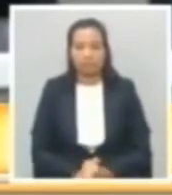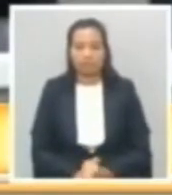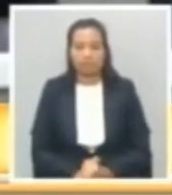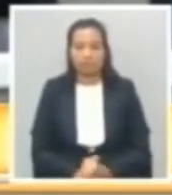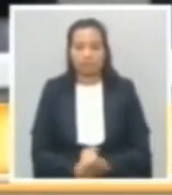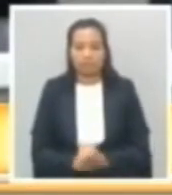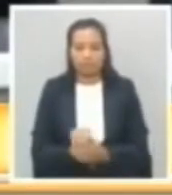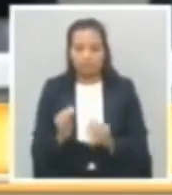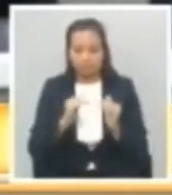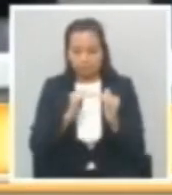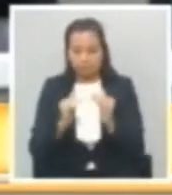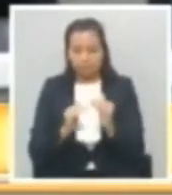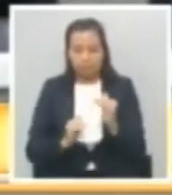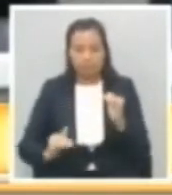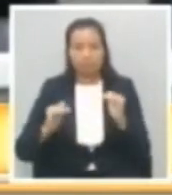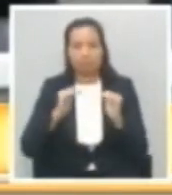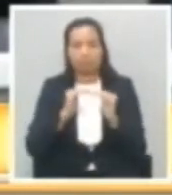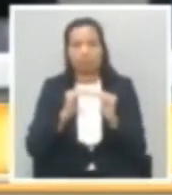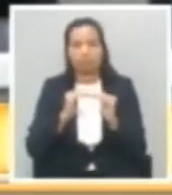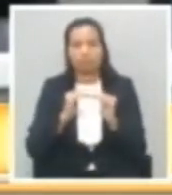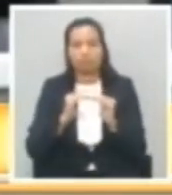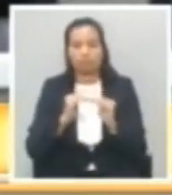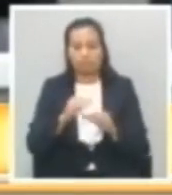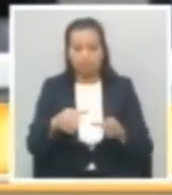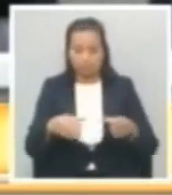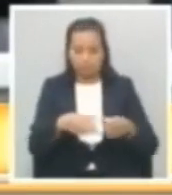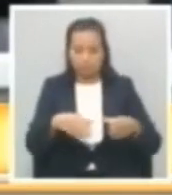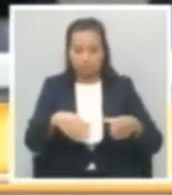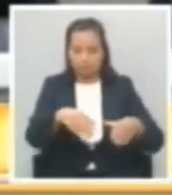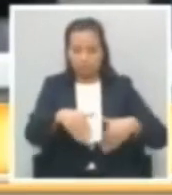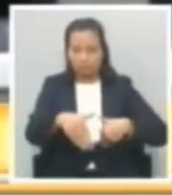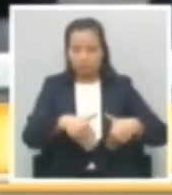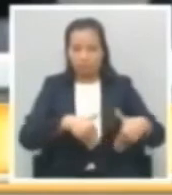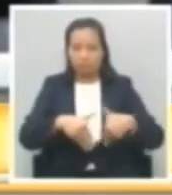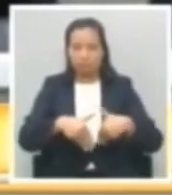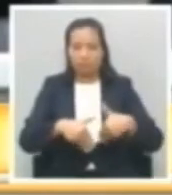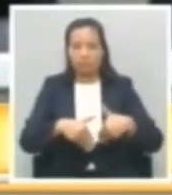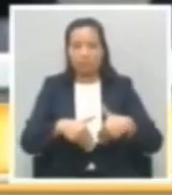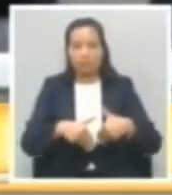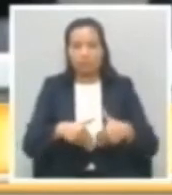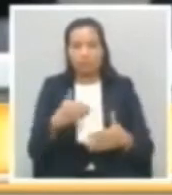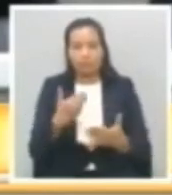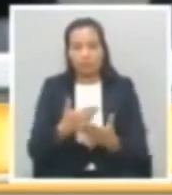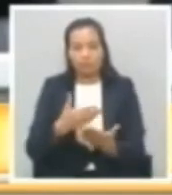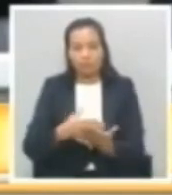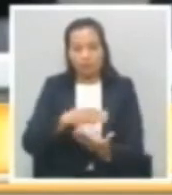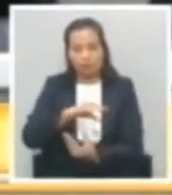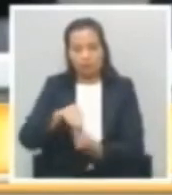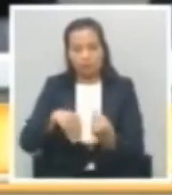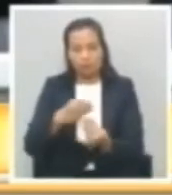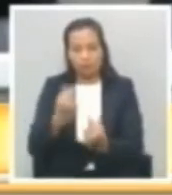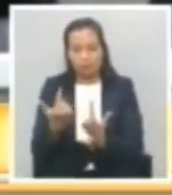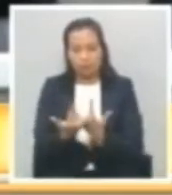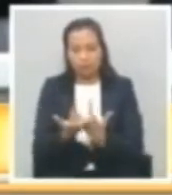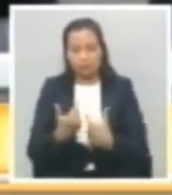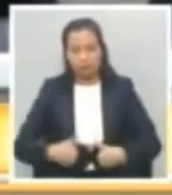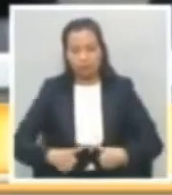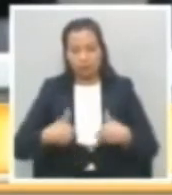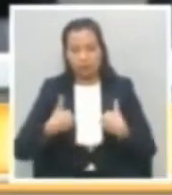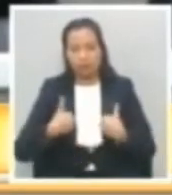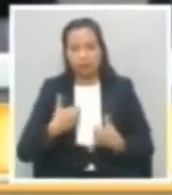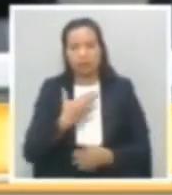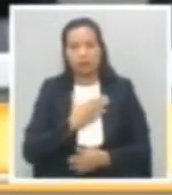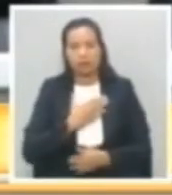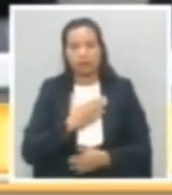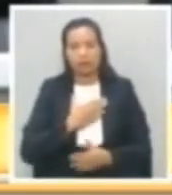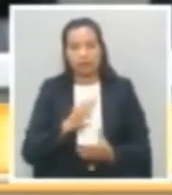ในแง่ของสิทธิเนี่ยทำให้ประชาชนกลุ่มนี้เนี่ยขาดความมั่นคงทางเศรษฐกิจตอนนี้ก็มีข้อเสนอในการ